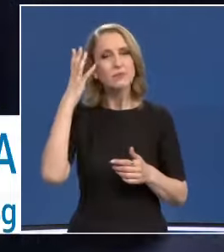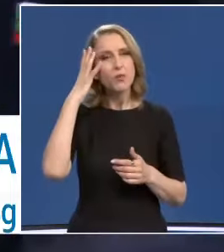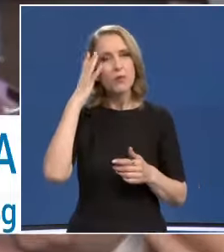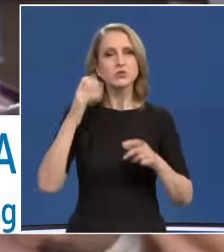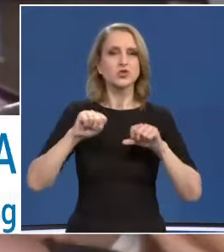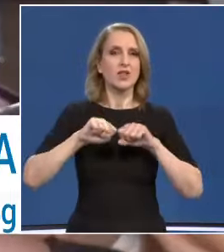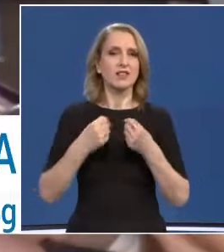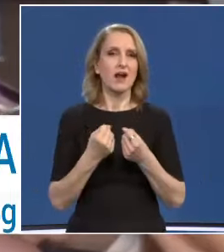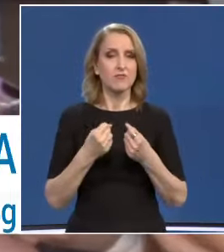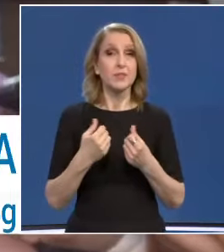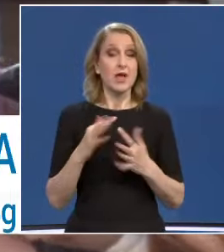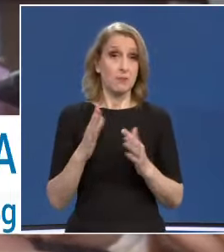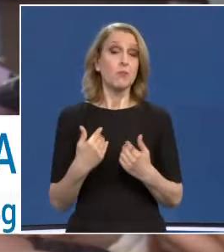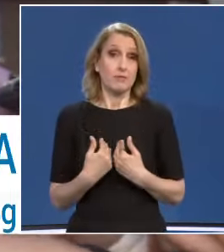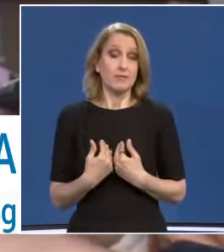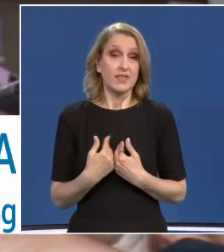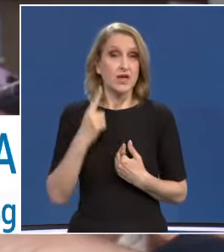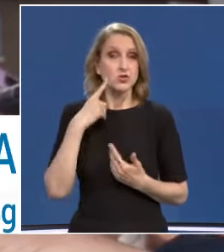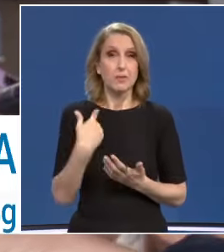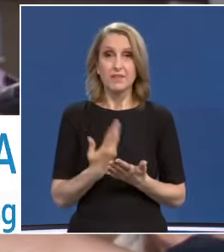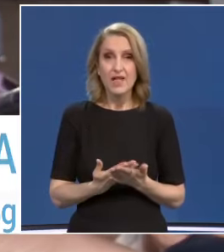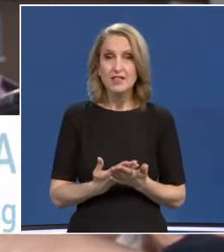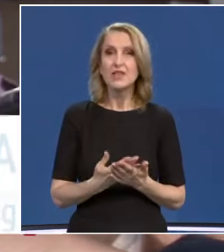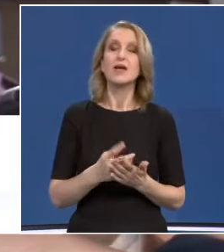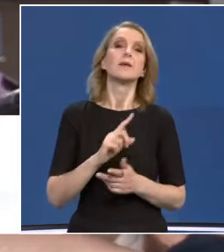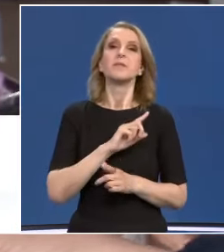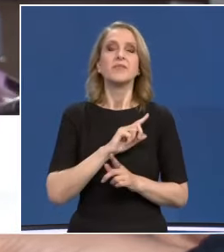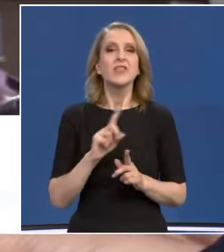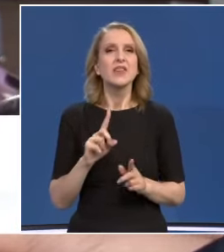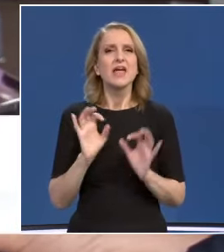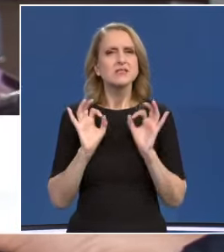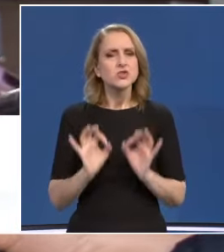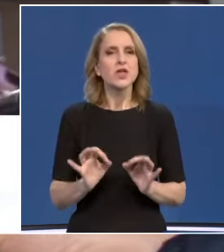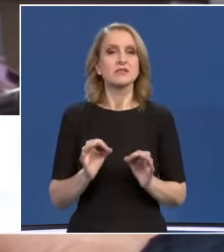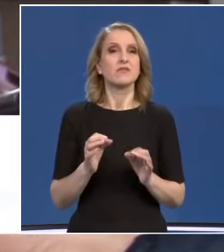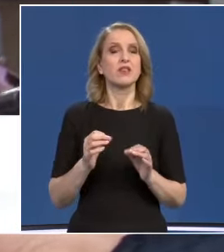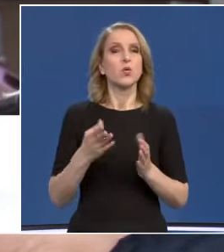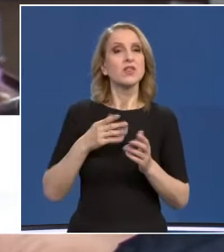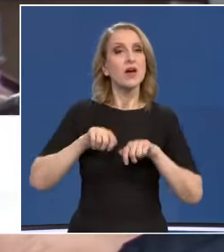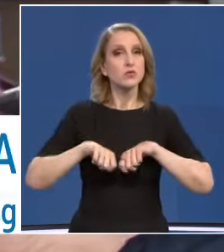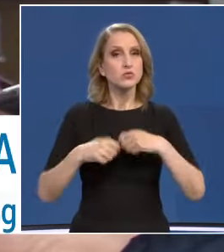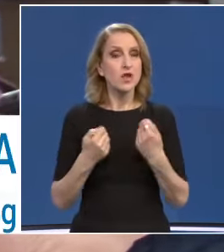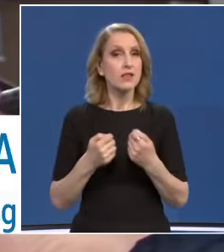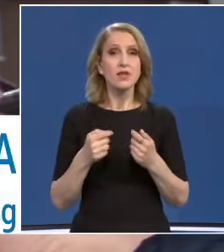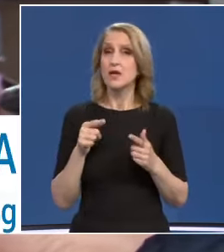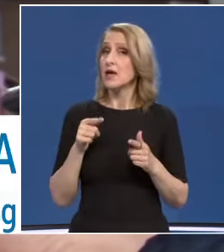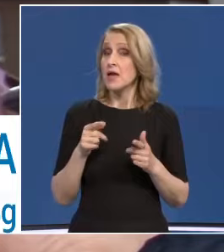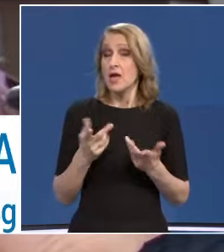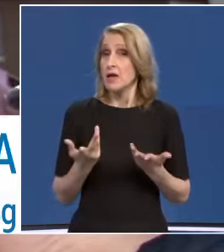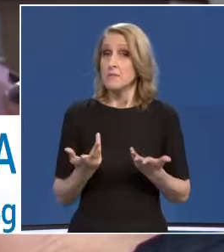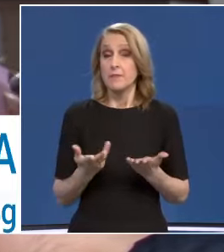черепно-мозъчна травма. По наше мнение, подчертавам, несъществено процесуално нарушение, даже не бих казала, че е процесуално